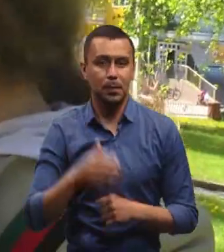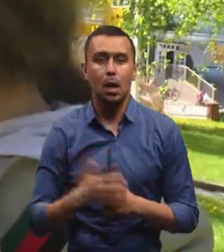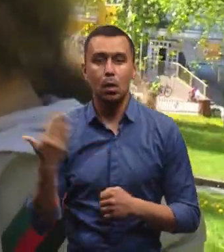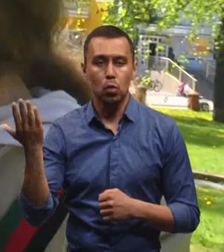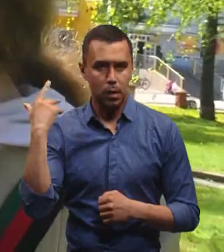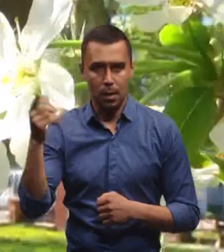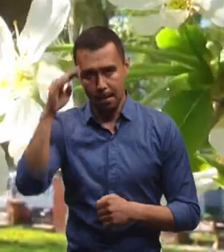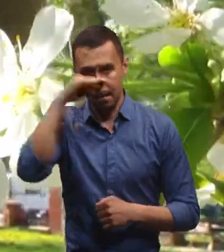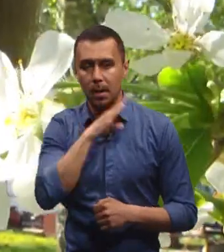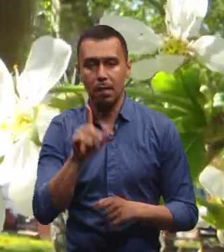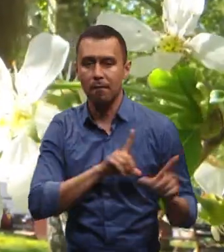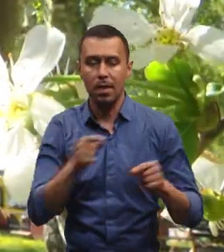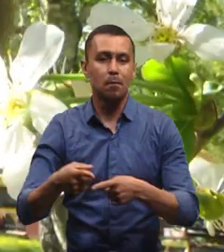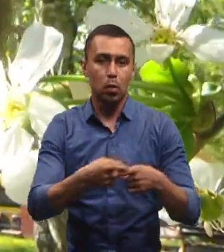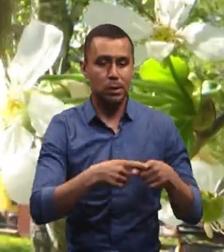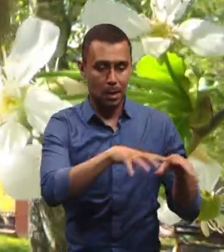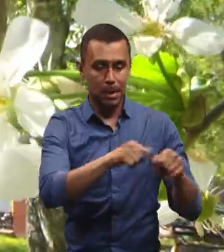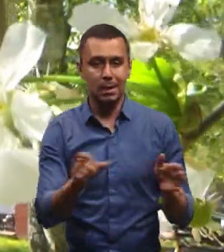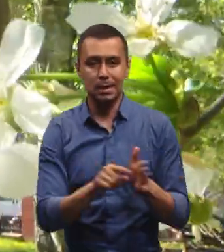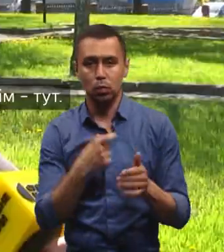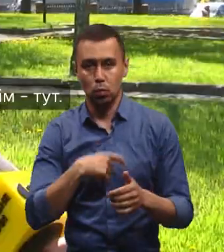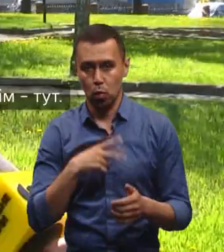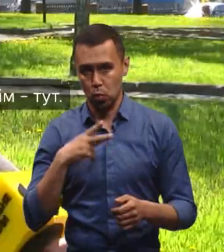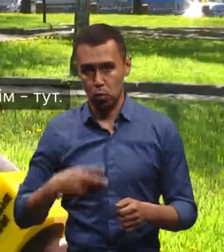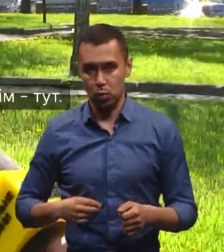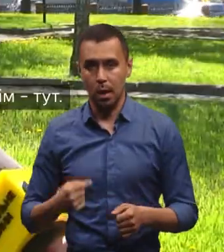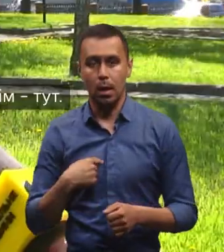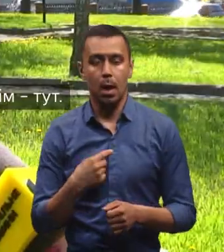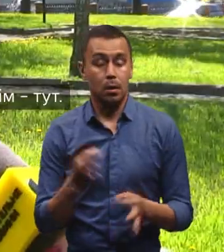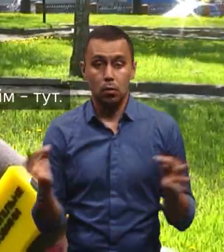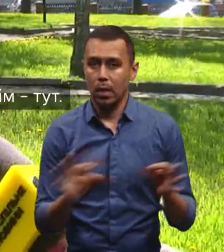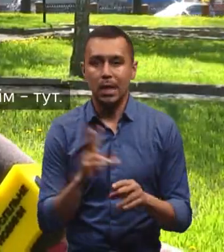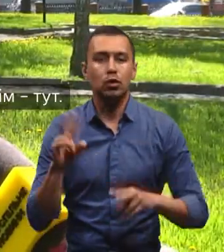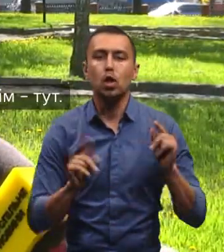її батьки виїхали в Білорусь і забрали із собою доньку. Я ніколи не